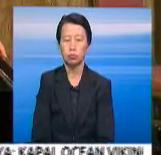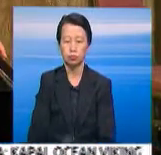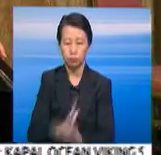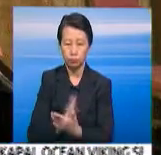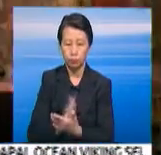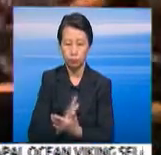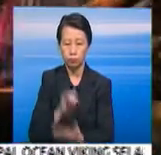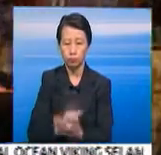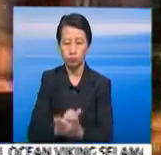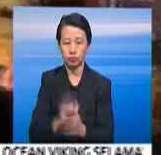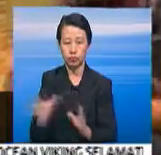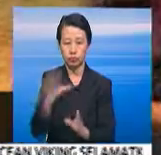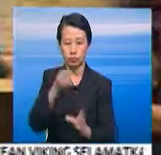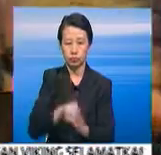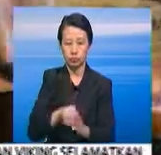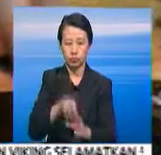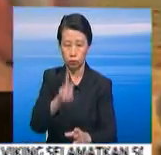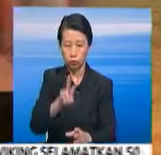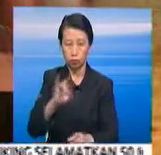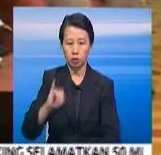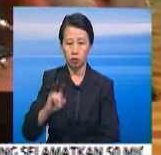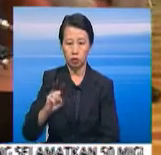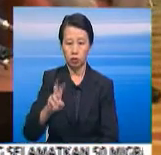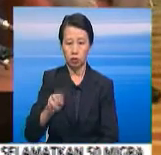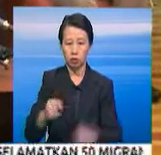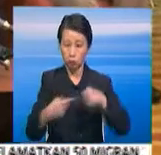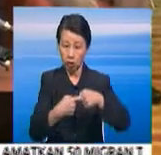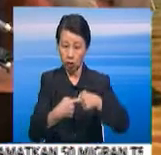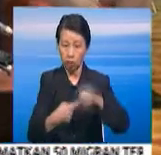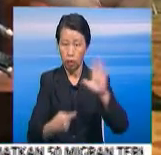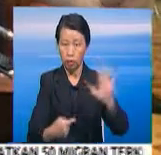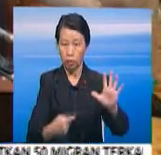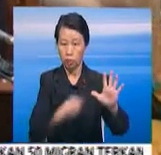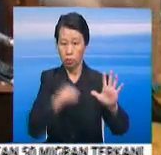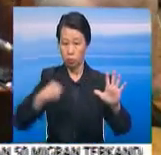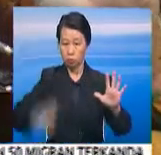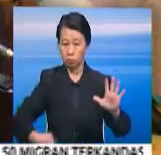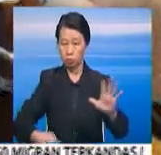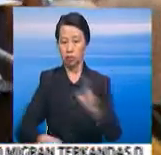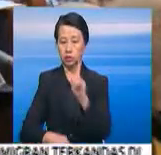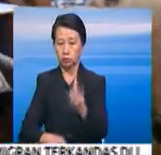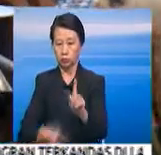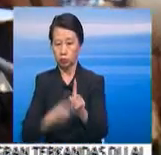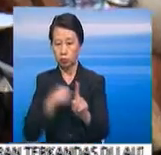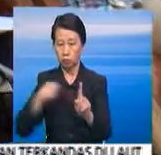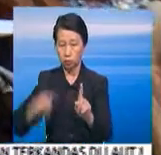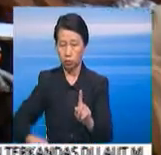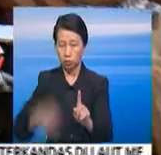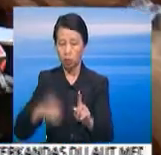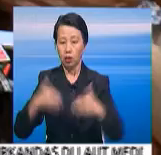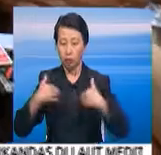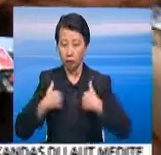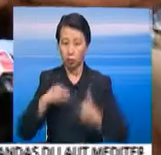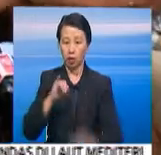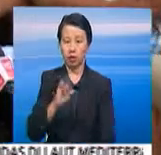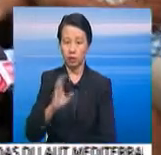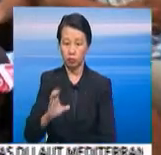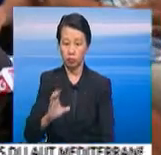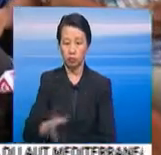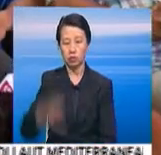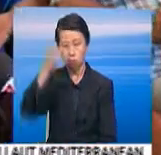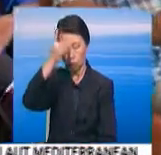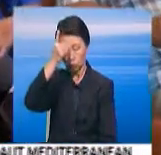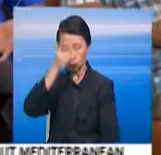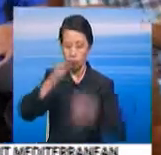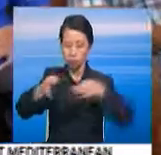Sementara itu, ia membabitkan dua isu, dakwaan lima individu warga China dan seorang warga China yang memiliki MyCard. Datuk